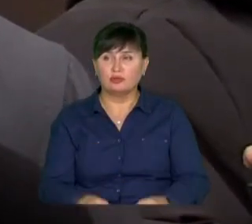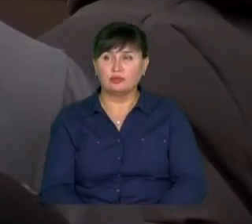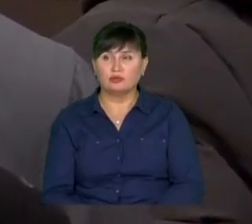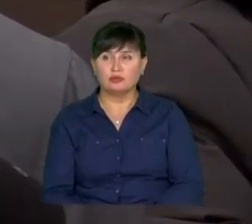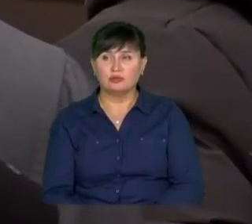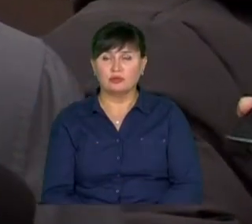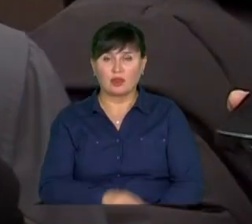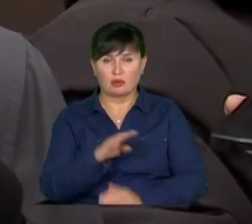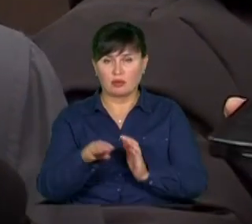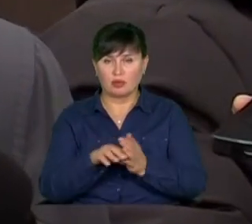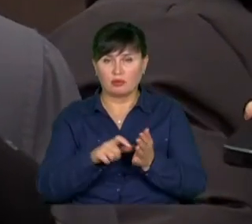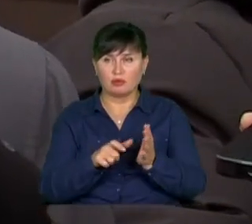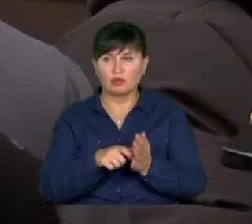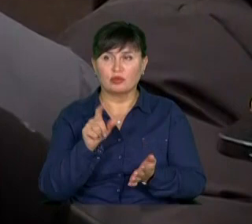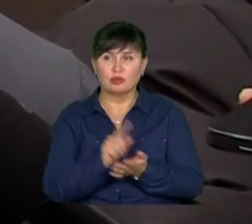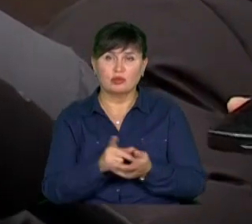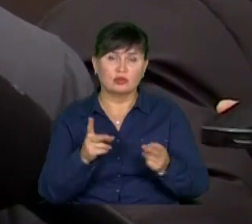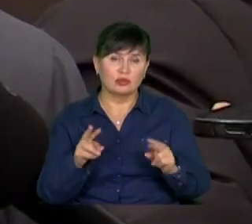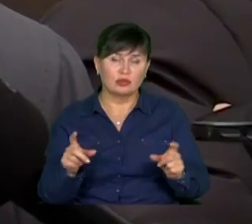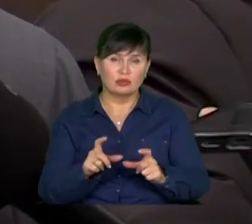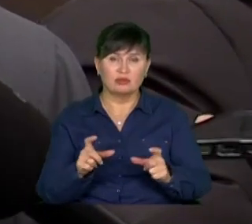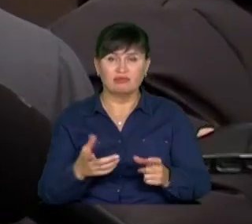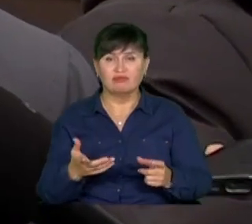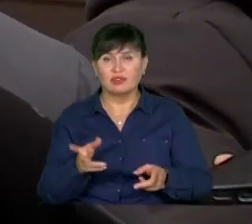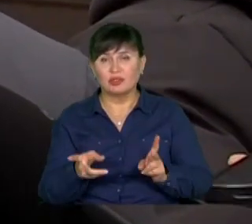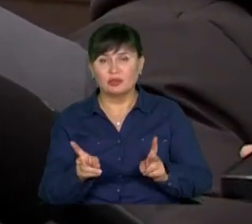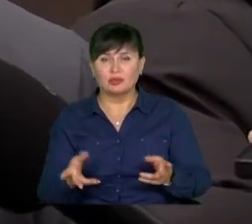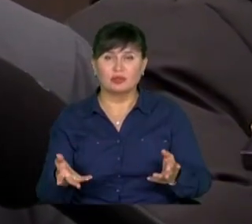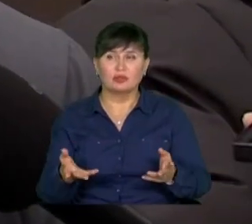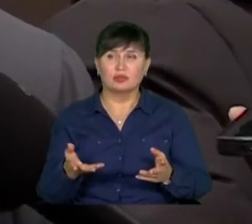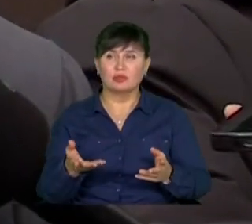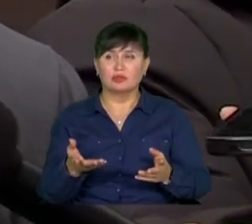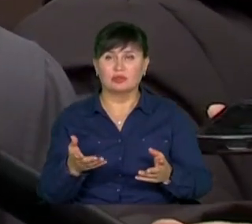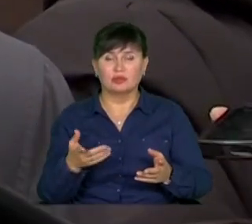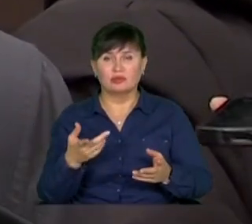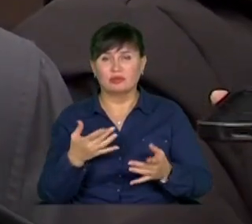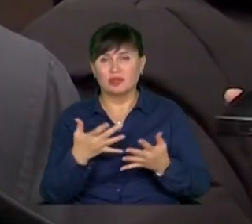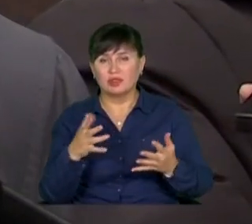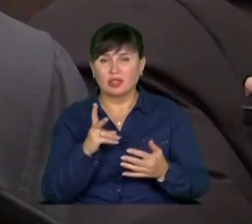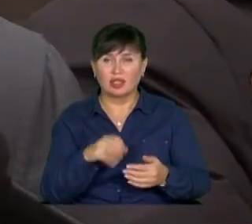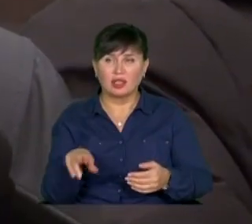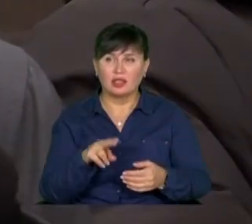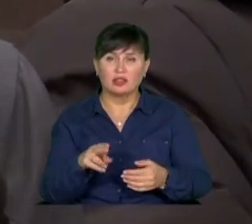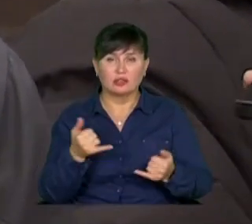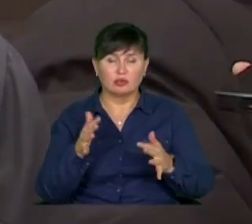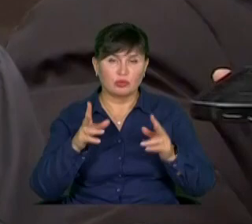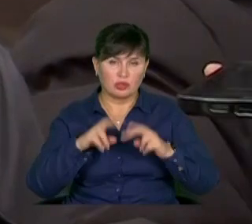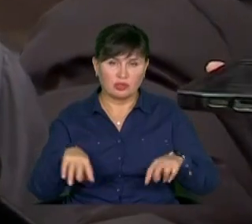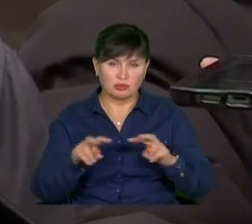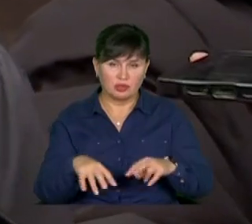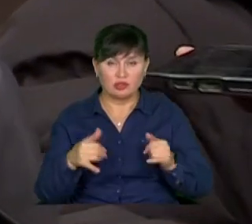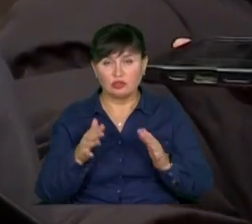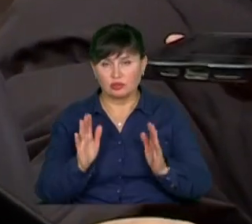только подвальное помещение должны размещаться для поддержки, там, кухня, хранение, склад и так далее, так далее. Но вот сейчас разбираться будет, в смысле, следующего